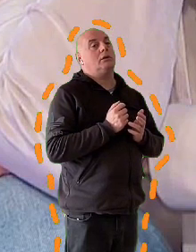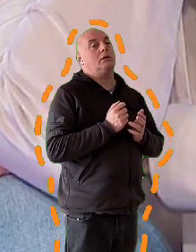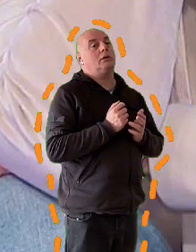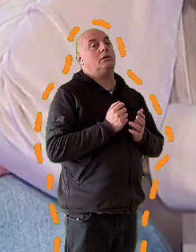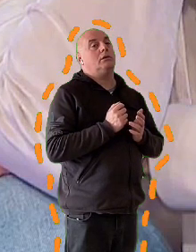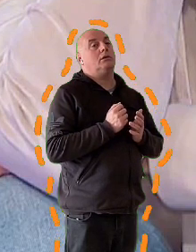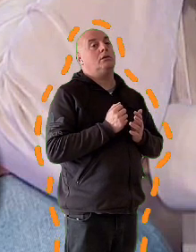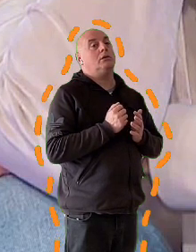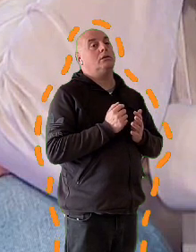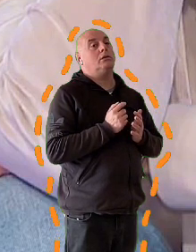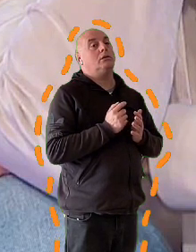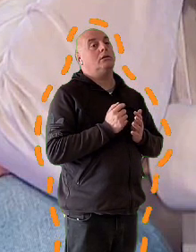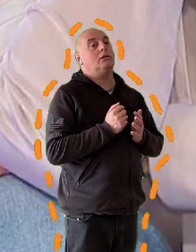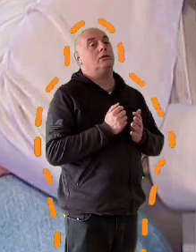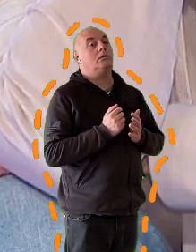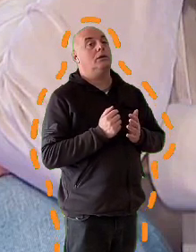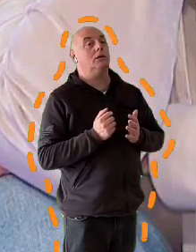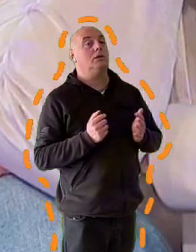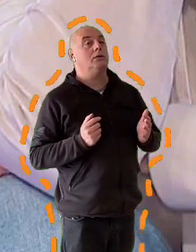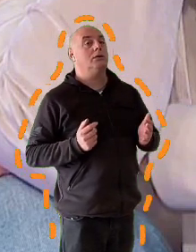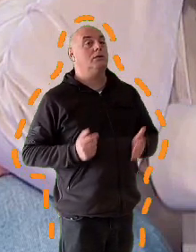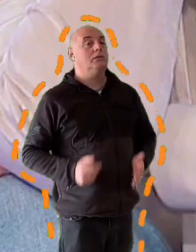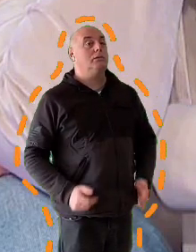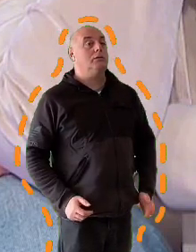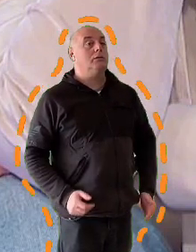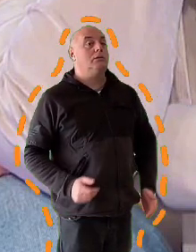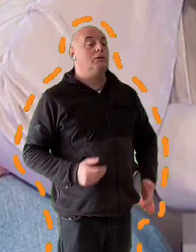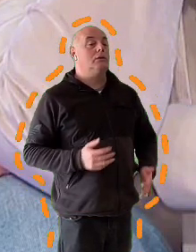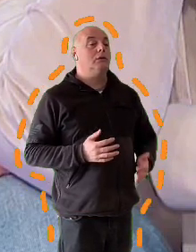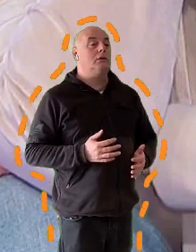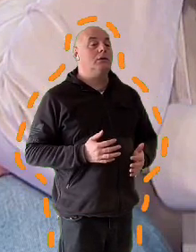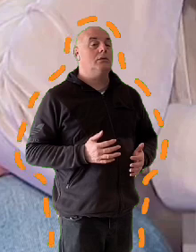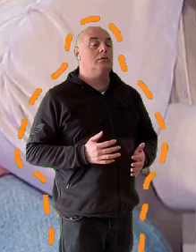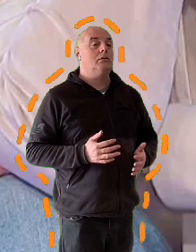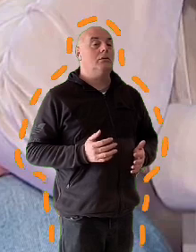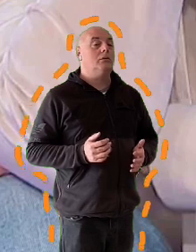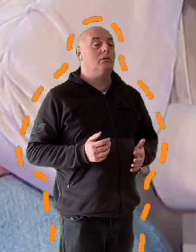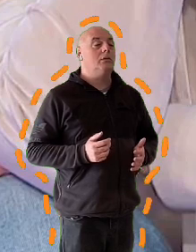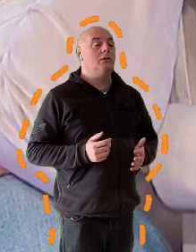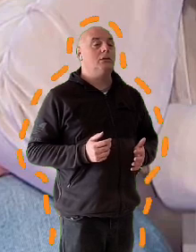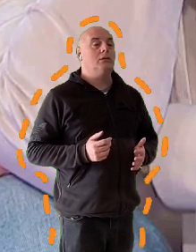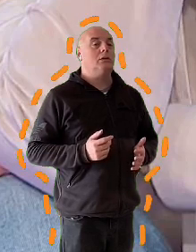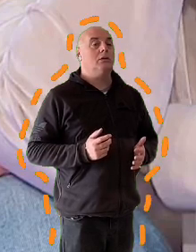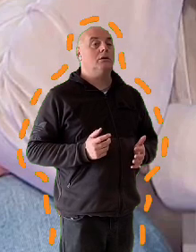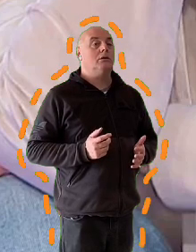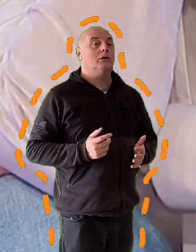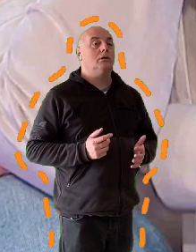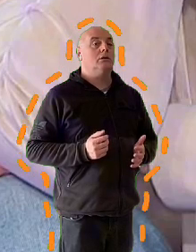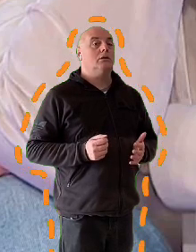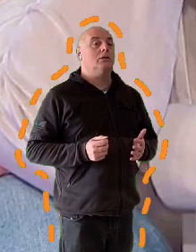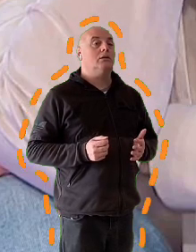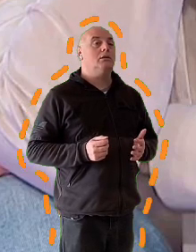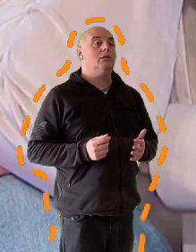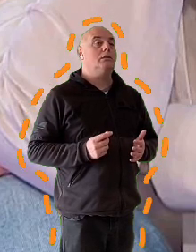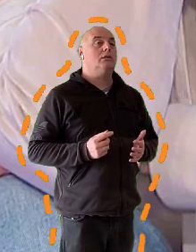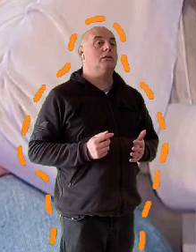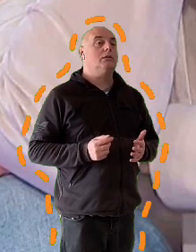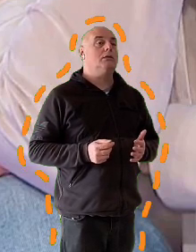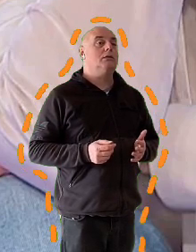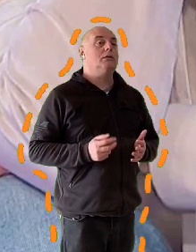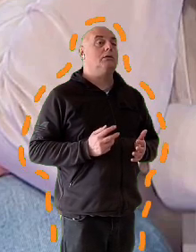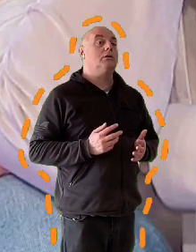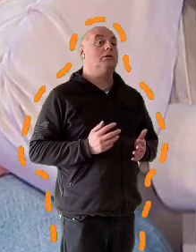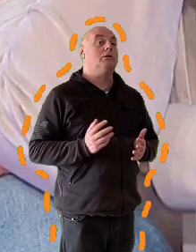famiglie che pur appartenendo a due realtà diverse lui è di Venezia e lei di Napoli si sono Unite per celebrare l'amore della